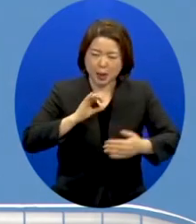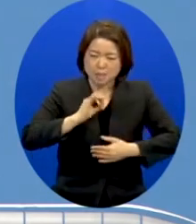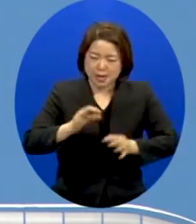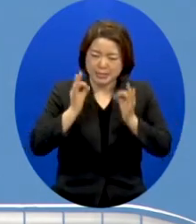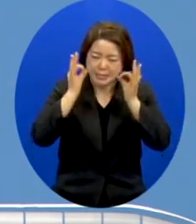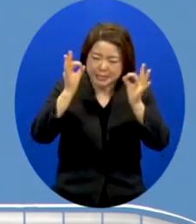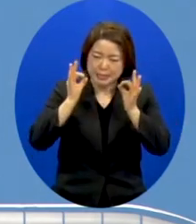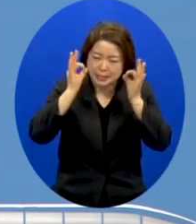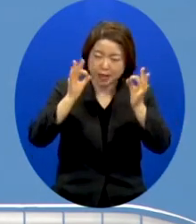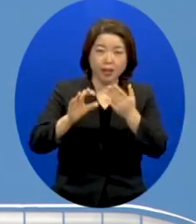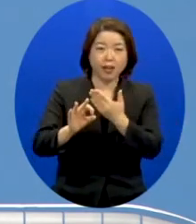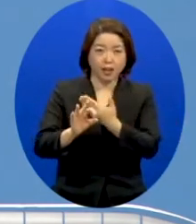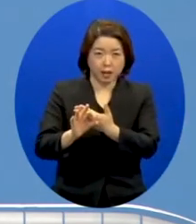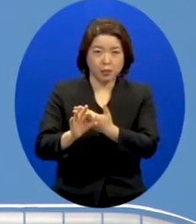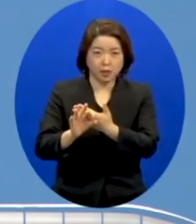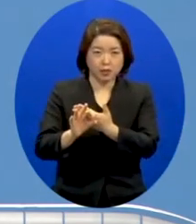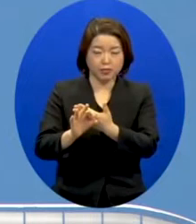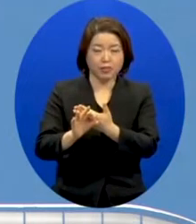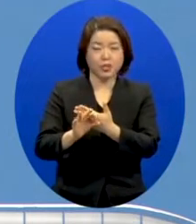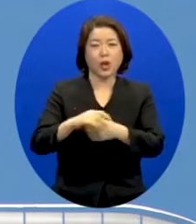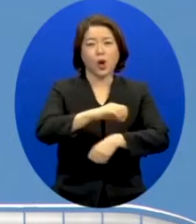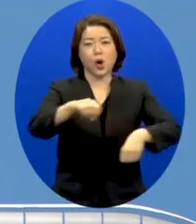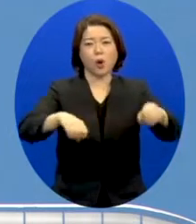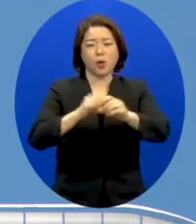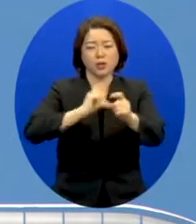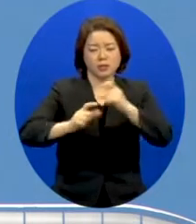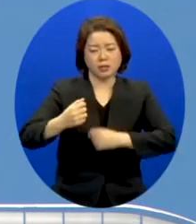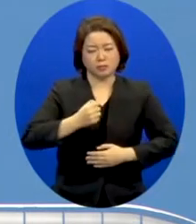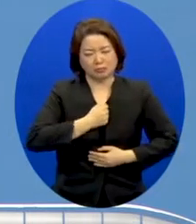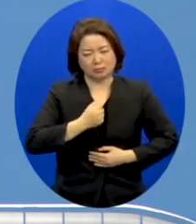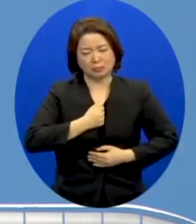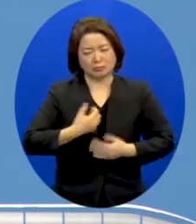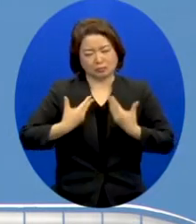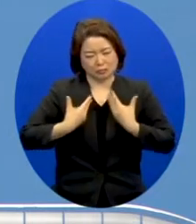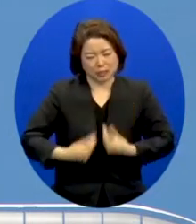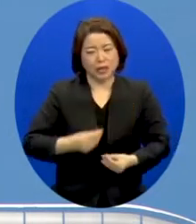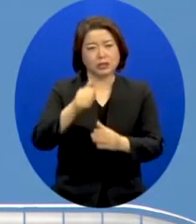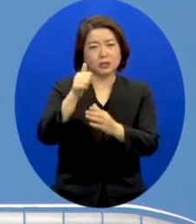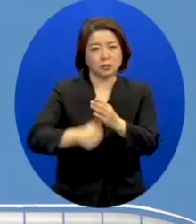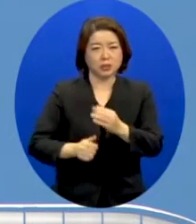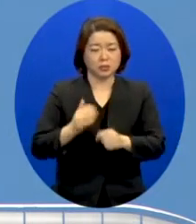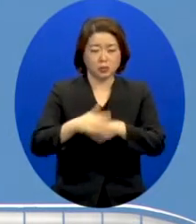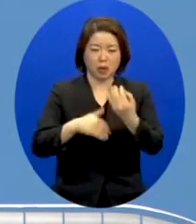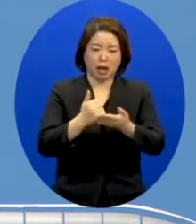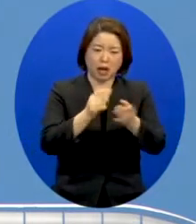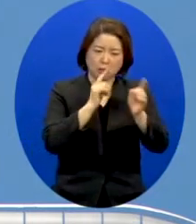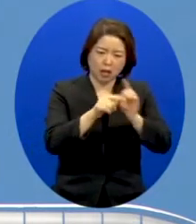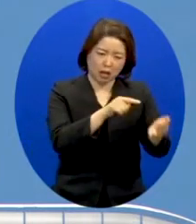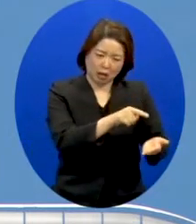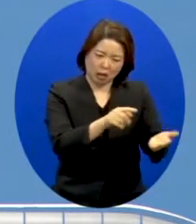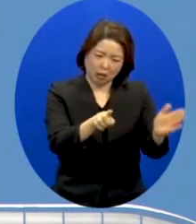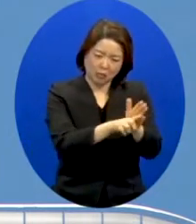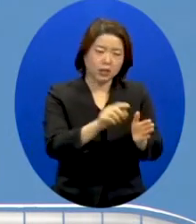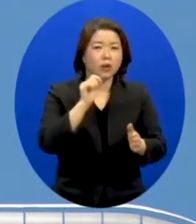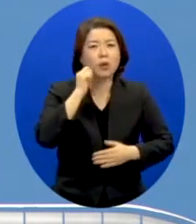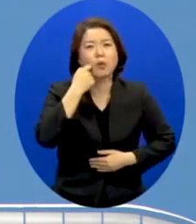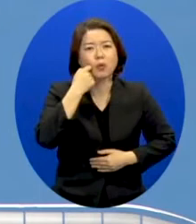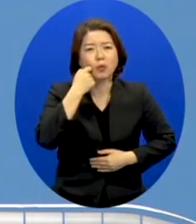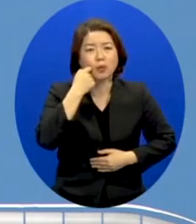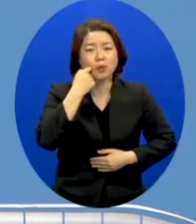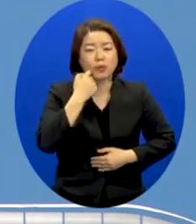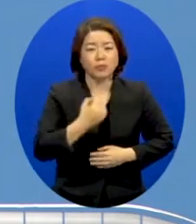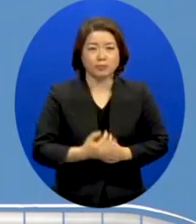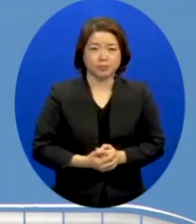쓰면 그러면 오히려 더 답답해지고 좌절에 빠지고 하나님의 말씀을 더 믿기 어려워 집니다